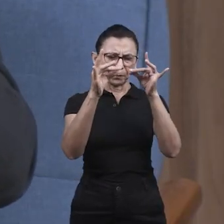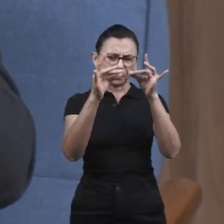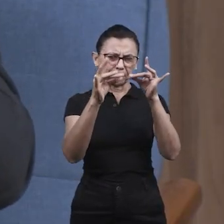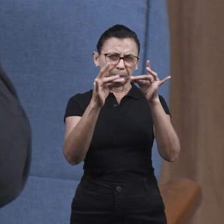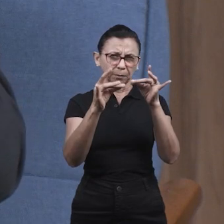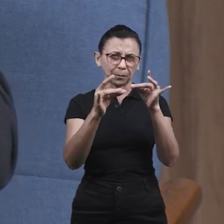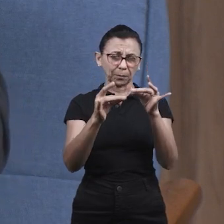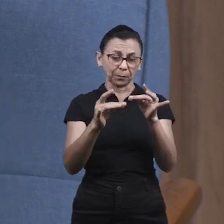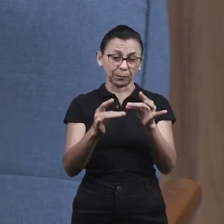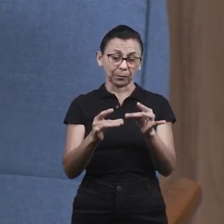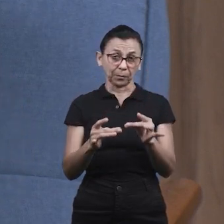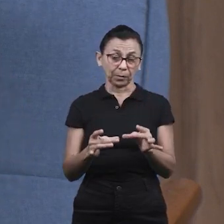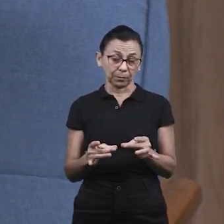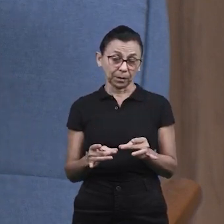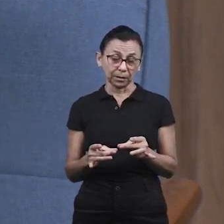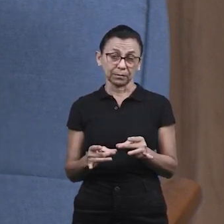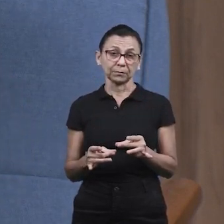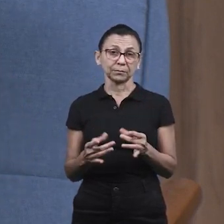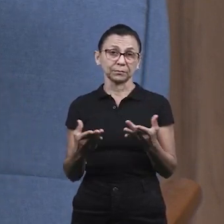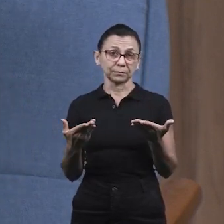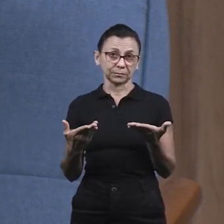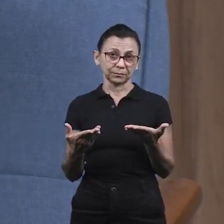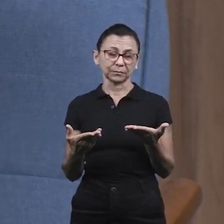de Dieu, elle est la vérité.